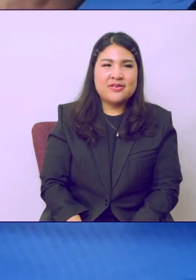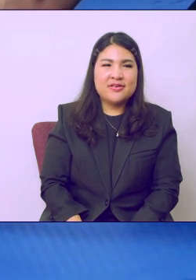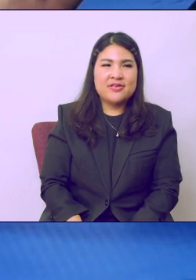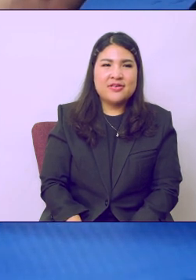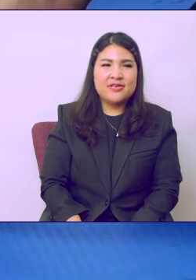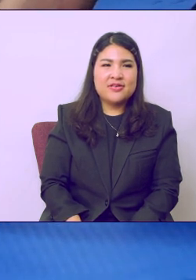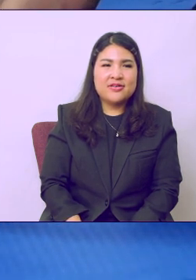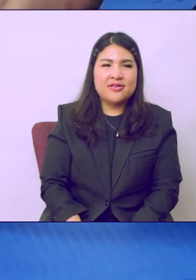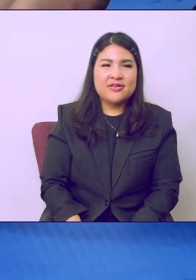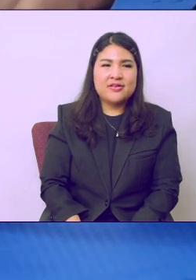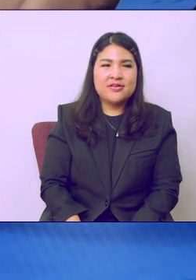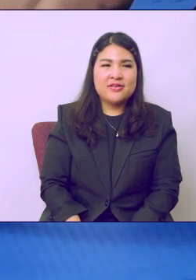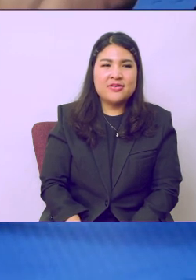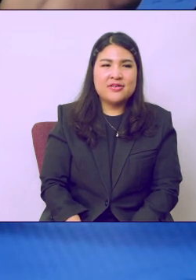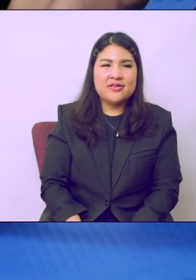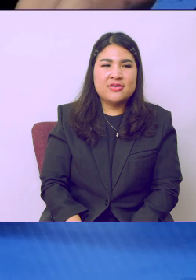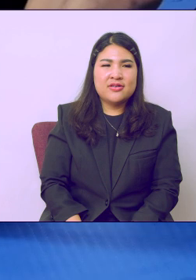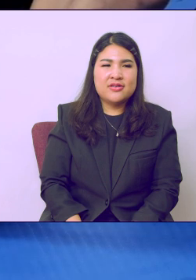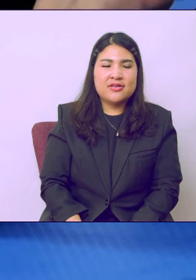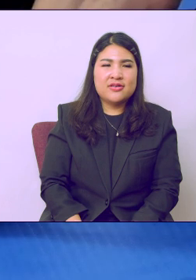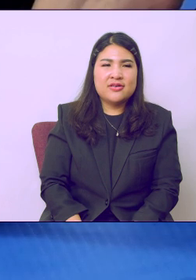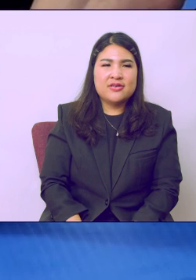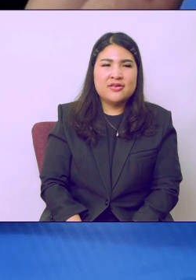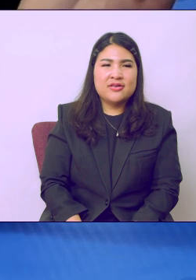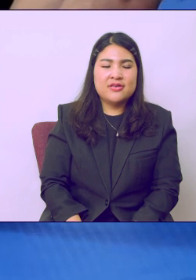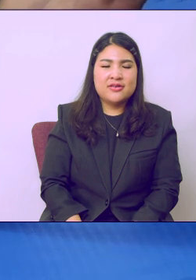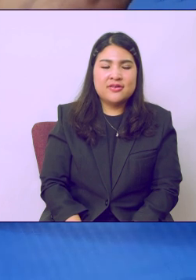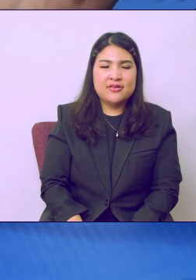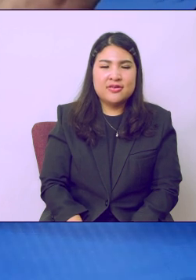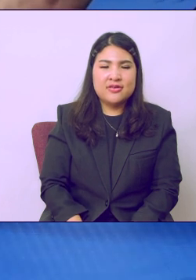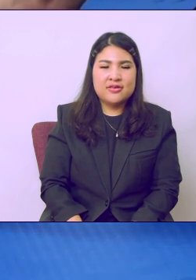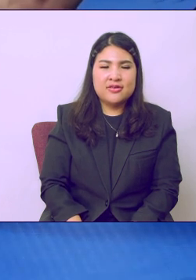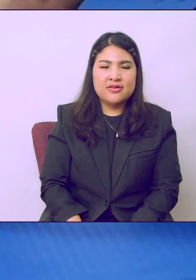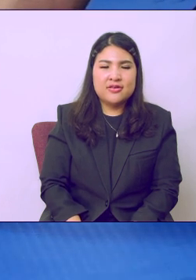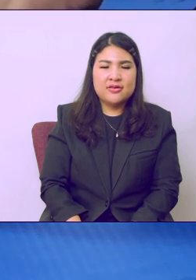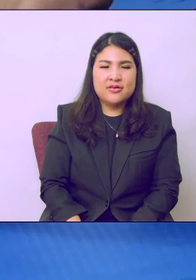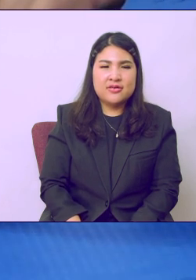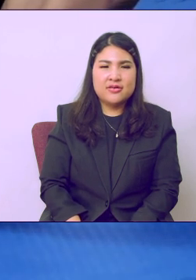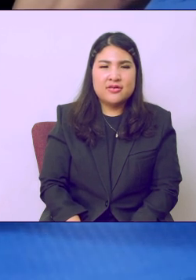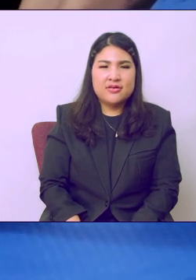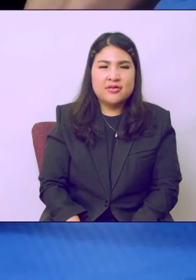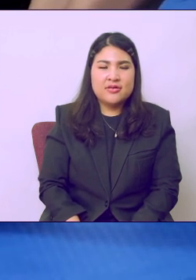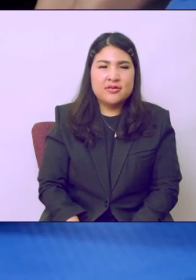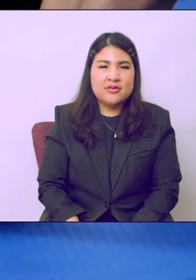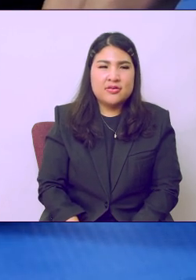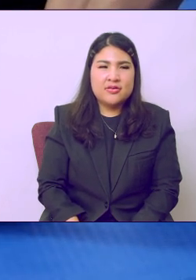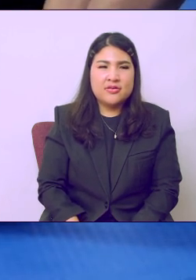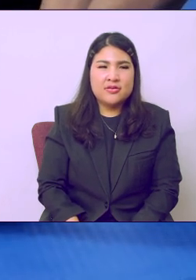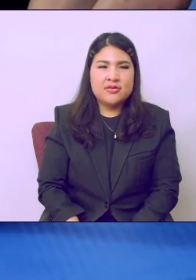เข้าหายใจออก 5ขออีก 2ครั้งหายใจออกครับเหยียดอ่าอีก